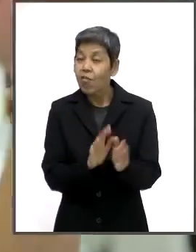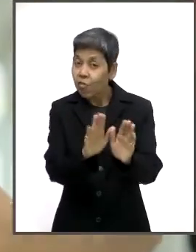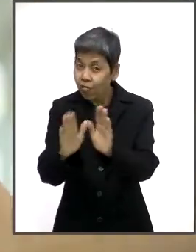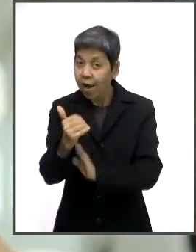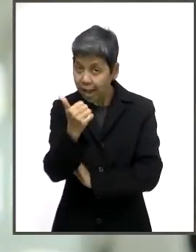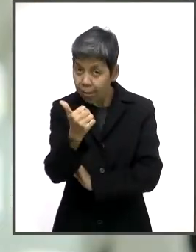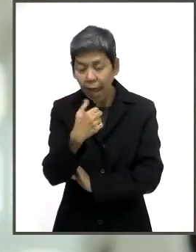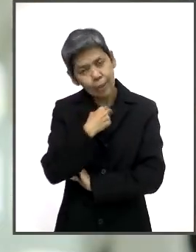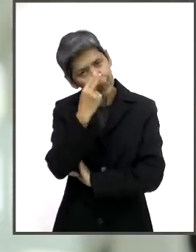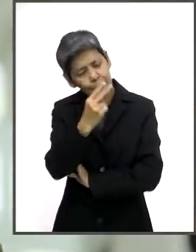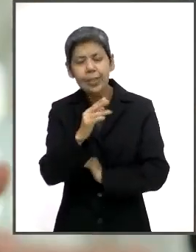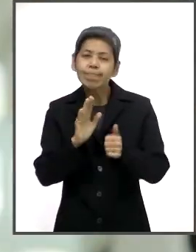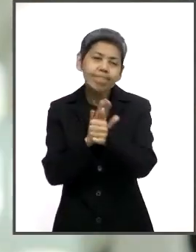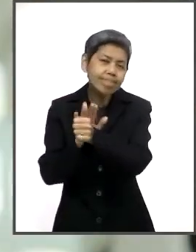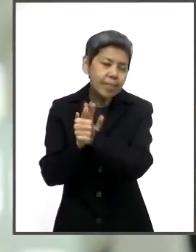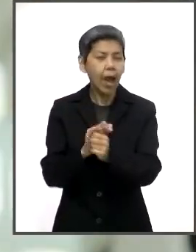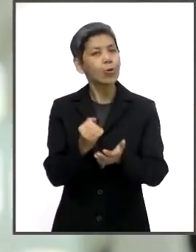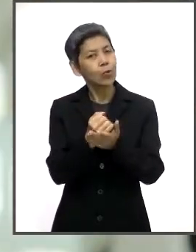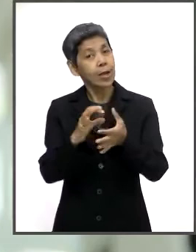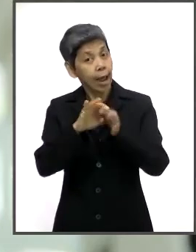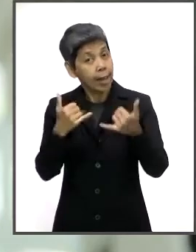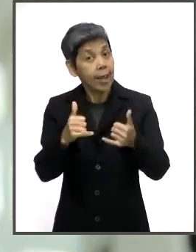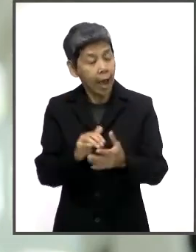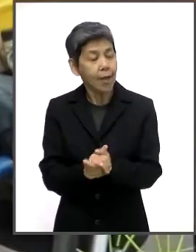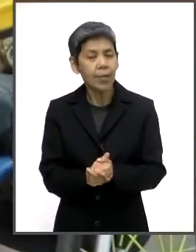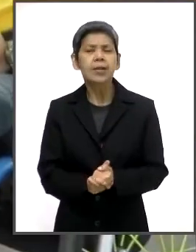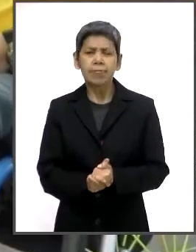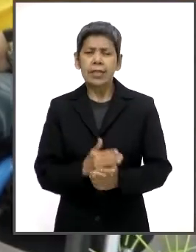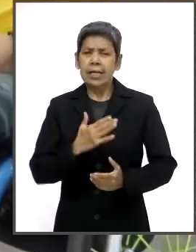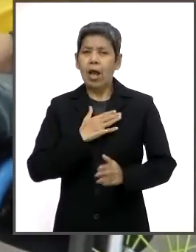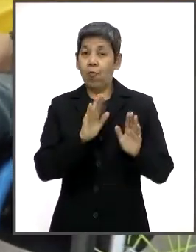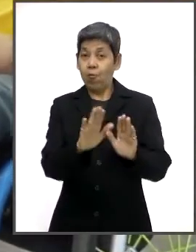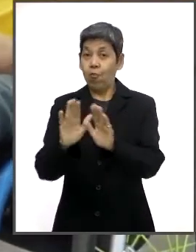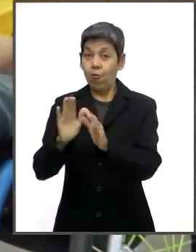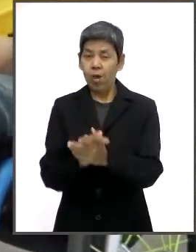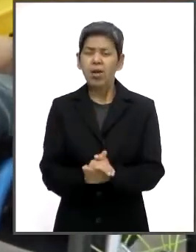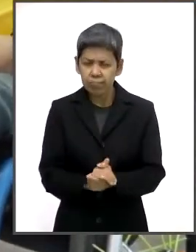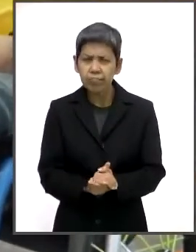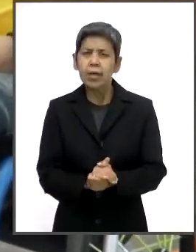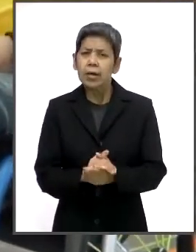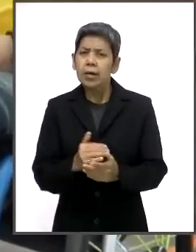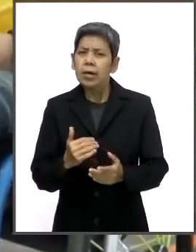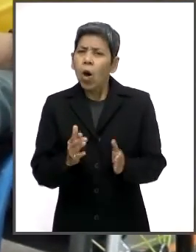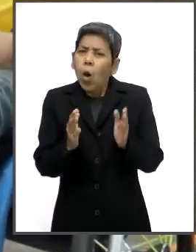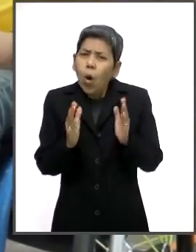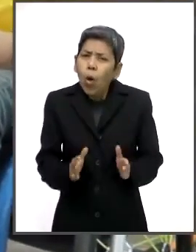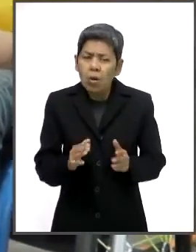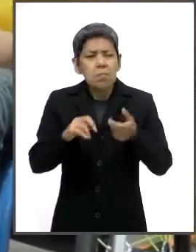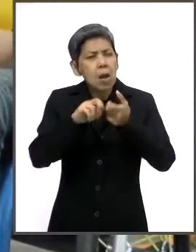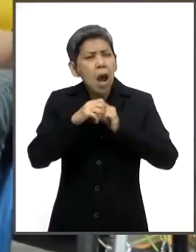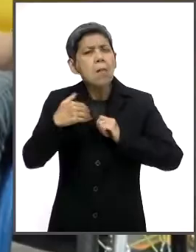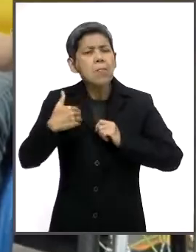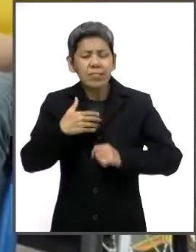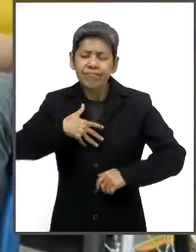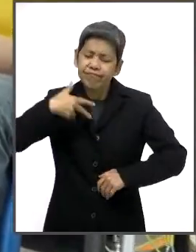ยฝากถึงคุณผู้ชมทางบ้านเนี่ยอยากให้กำลังใจหรืออาจจะชวนมาเล่นกีฬาก็ได ้ก็ขอฝากนะคะบางครั้งบางคนอาจจะมีปั